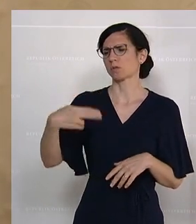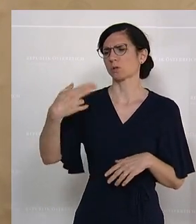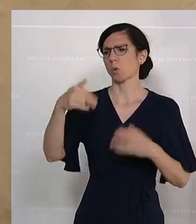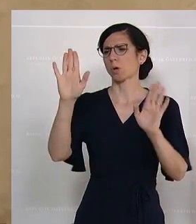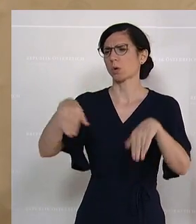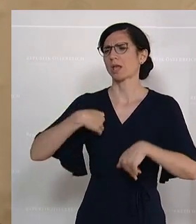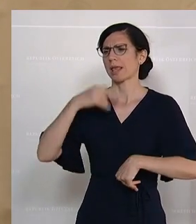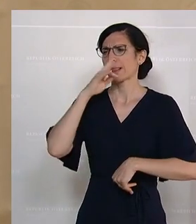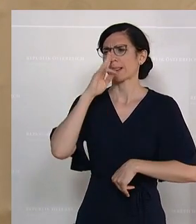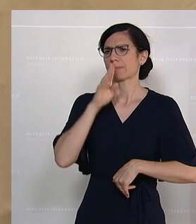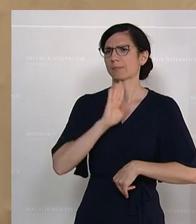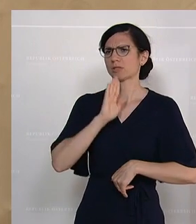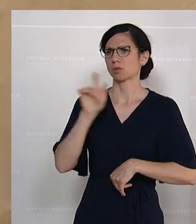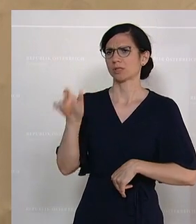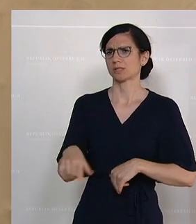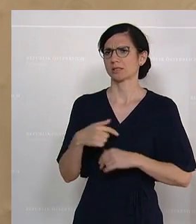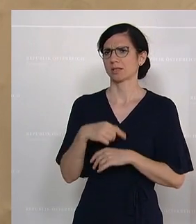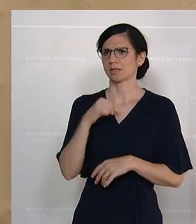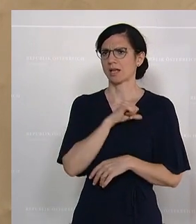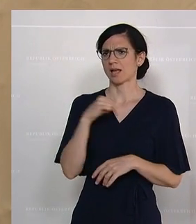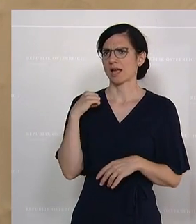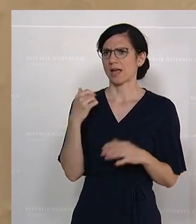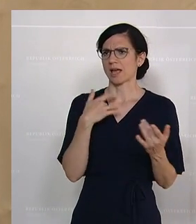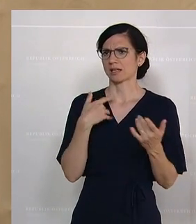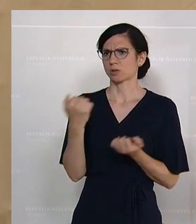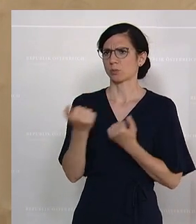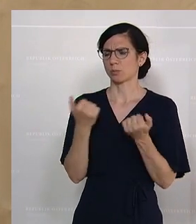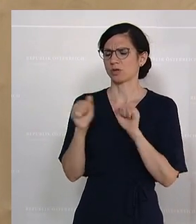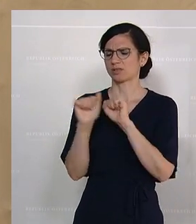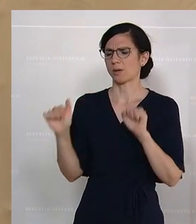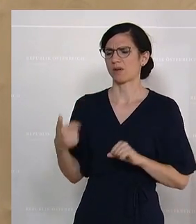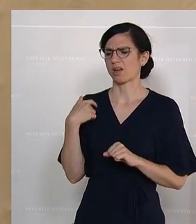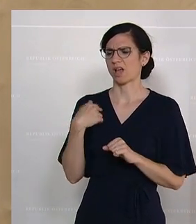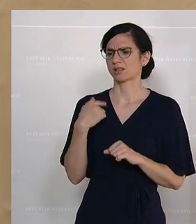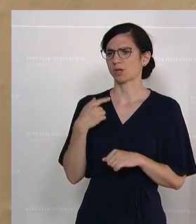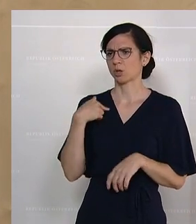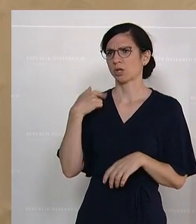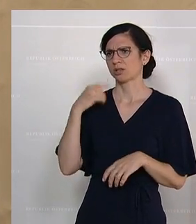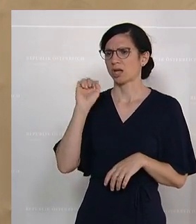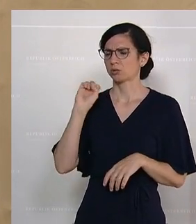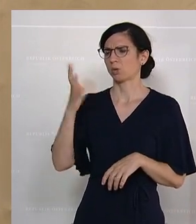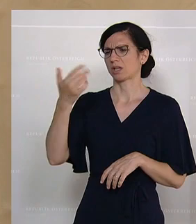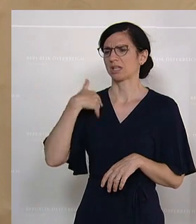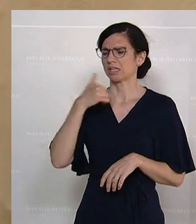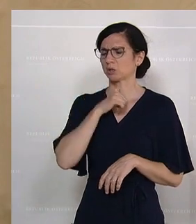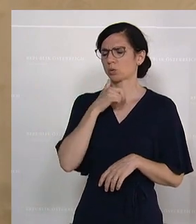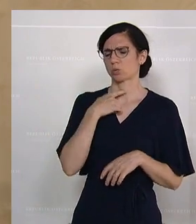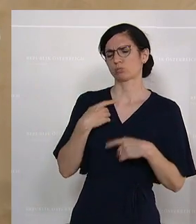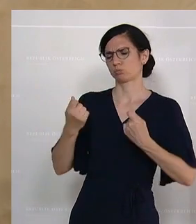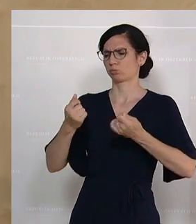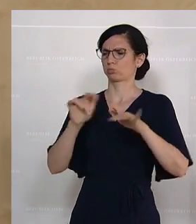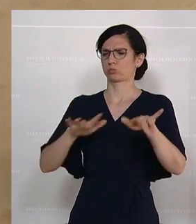pensionistin ob im eigenen politik der kies grünen-politiker parat spielt geld keine rolle da ist geld